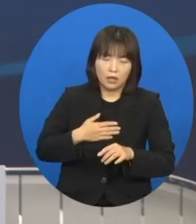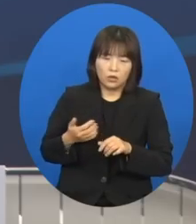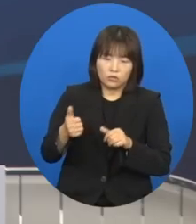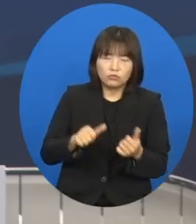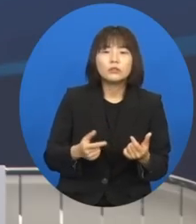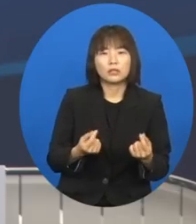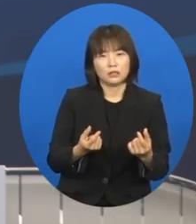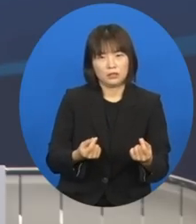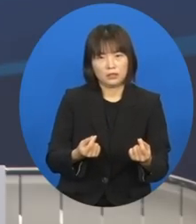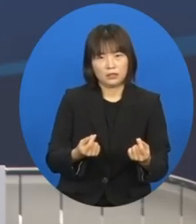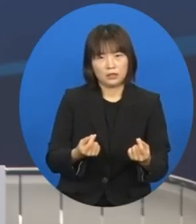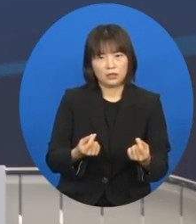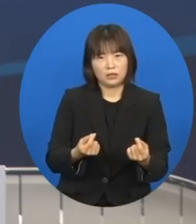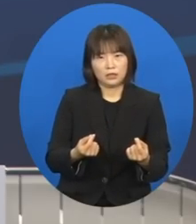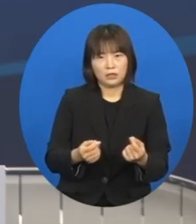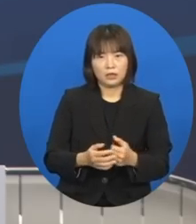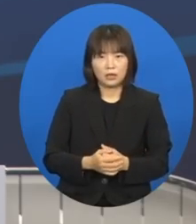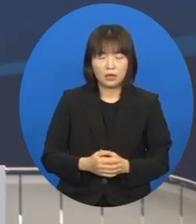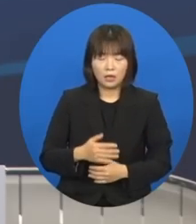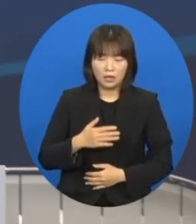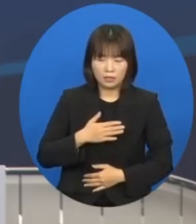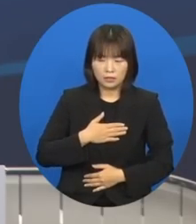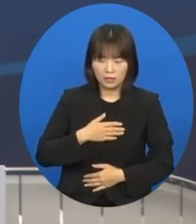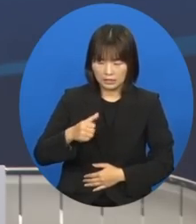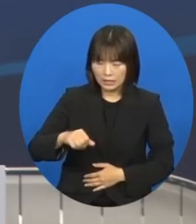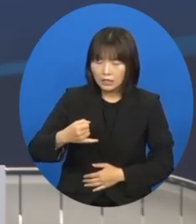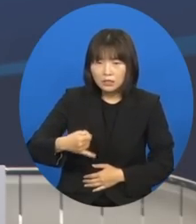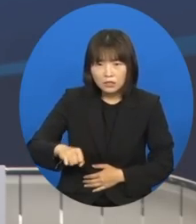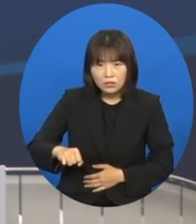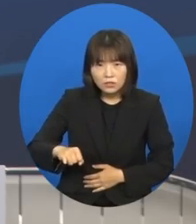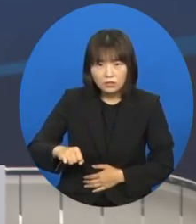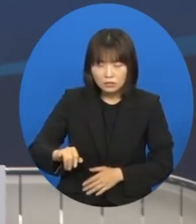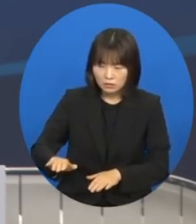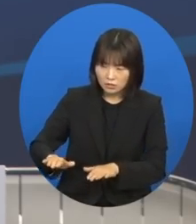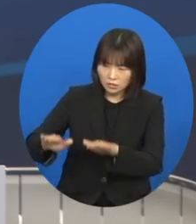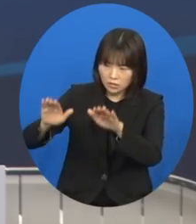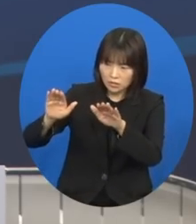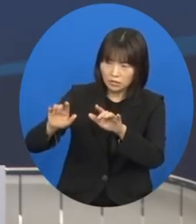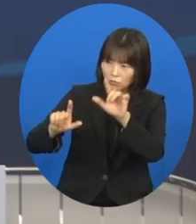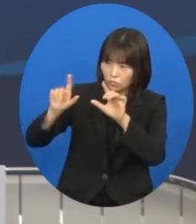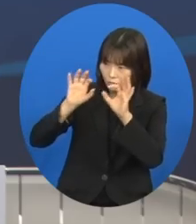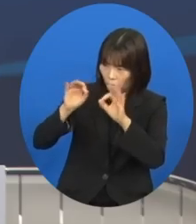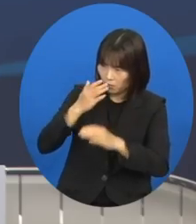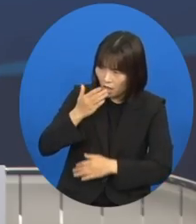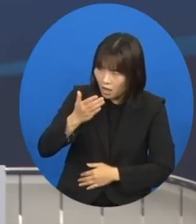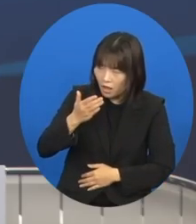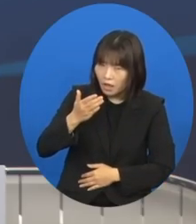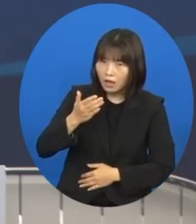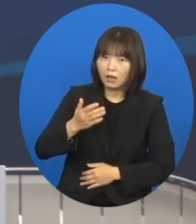아, 내가 과연 우리 아이들이 크는 모습을 볼 수 있을까?